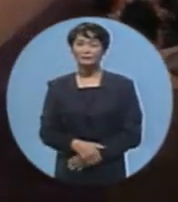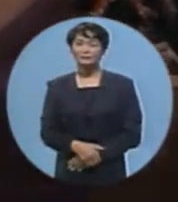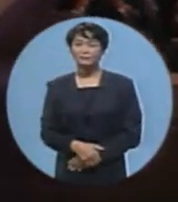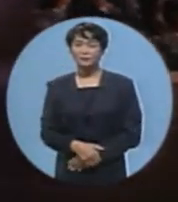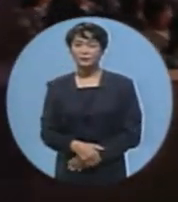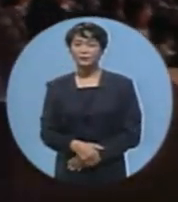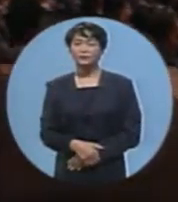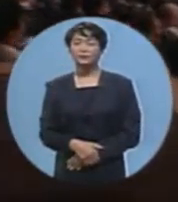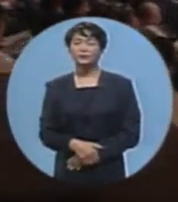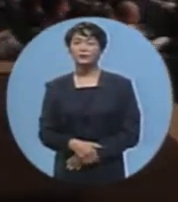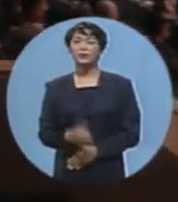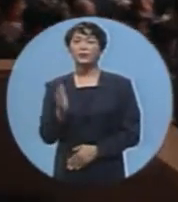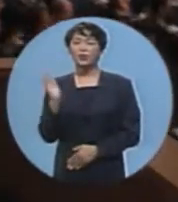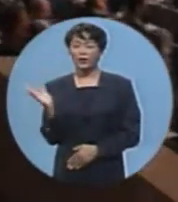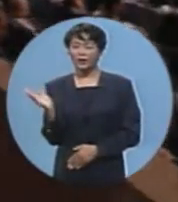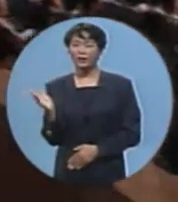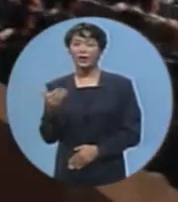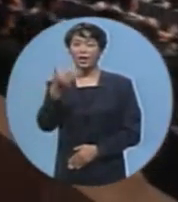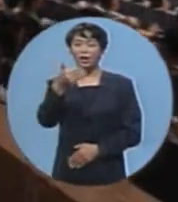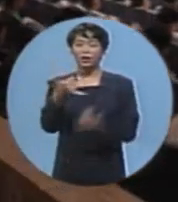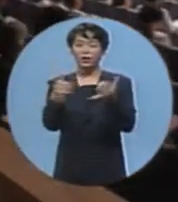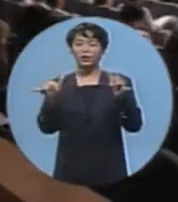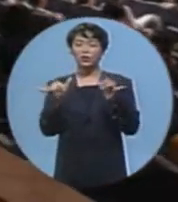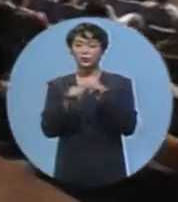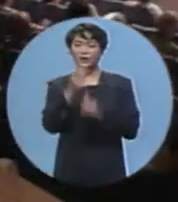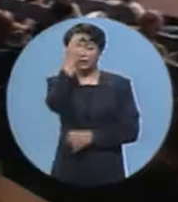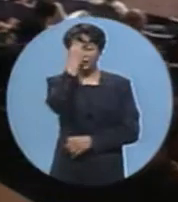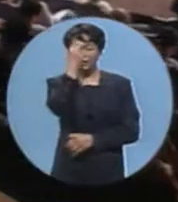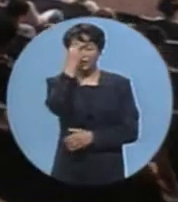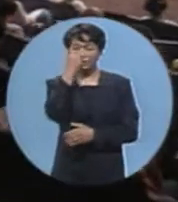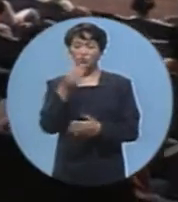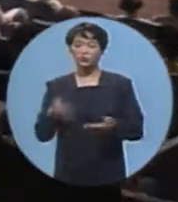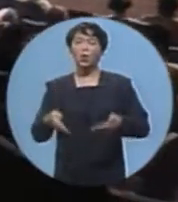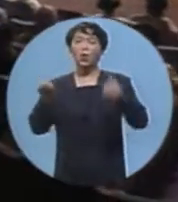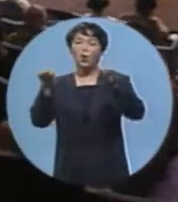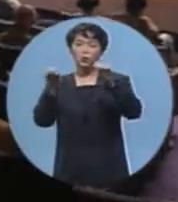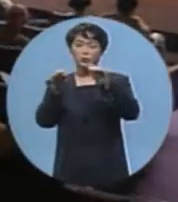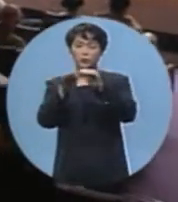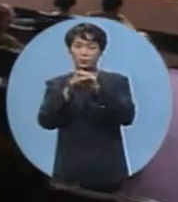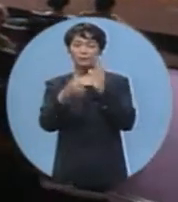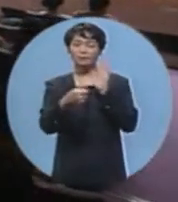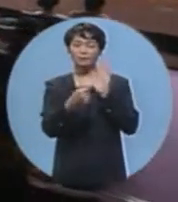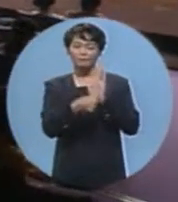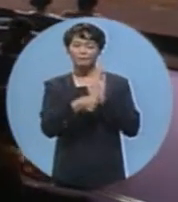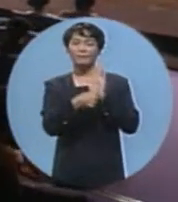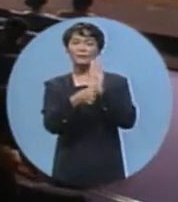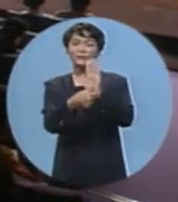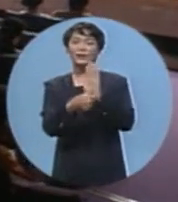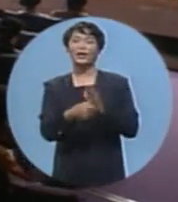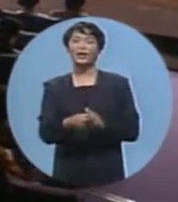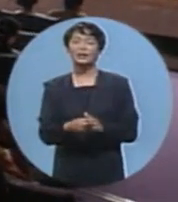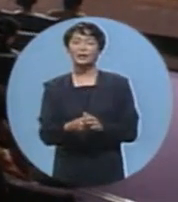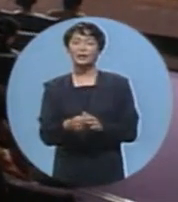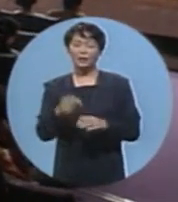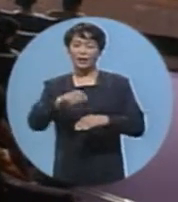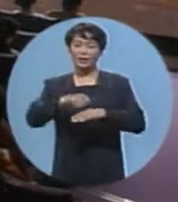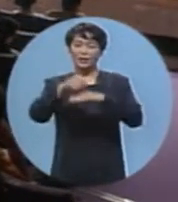こうやって区民芸術ホールと銘打って気軽に鑑賞ができるわけですね。